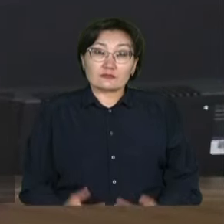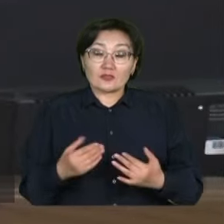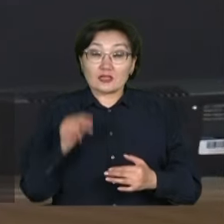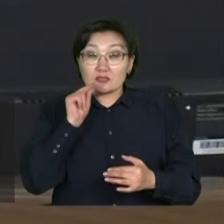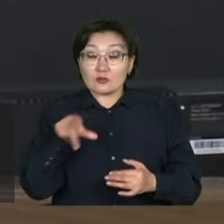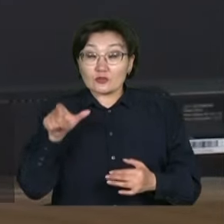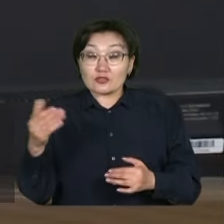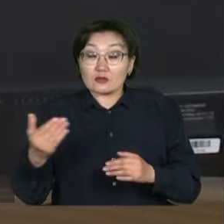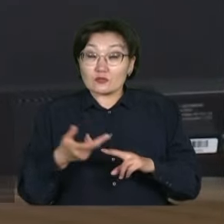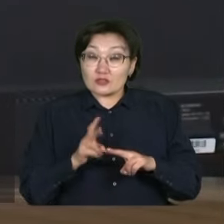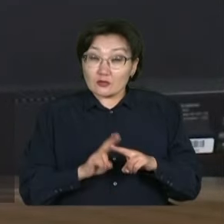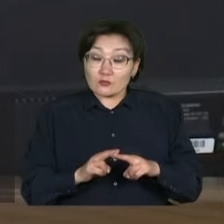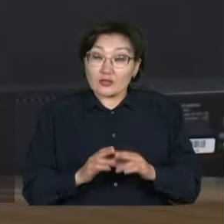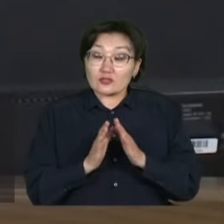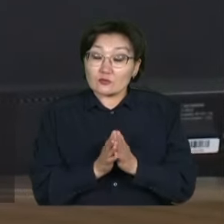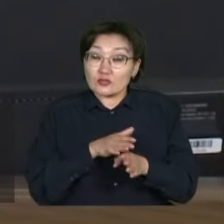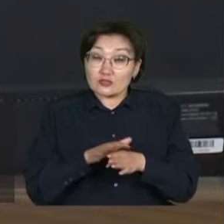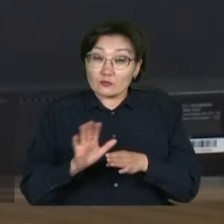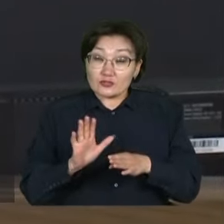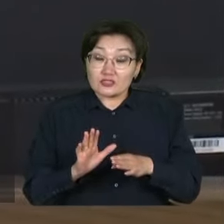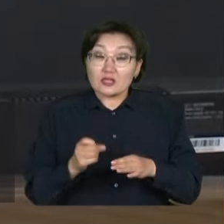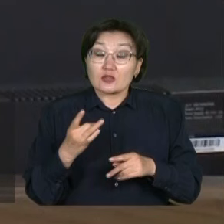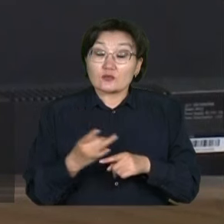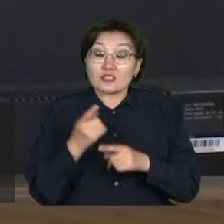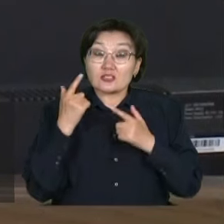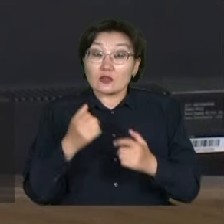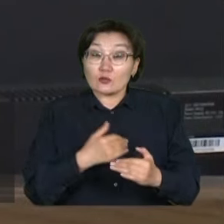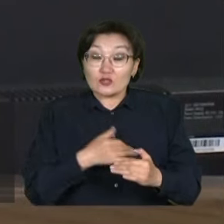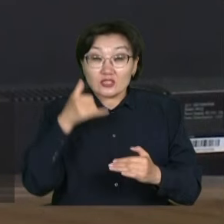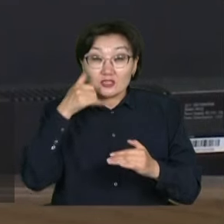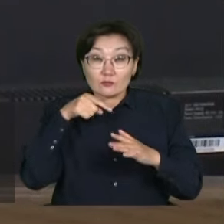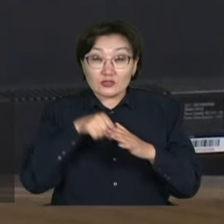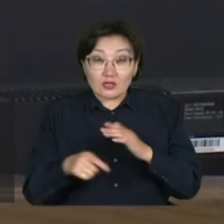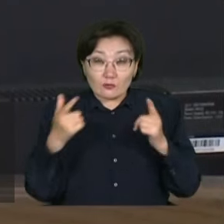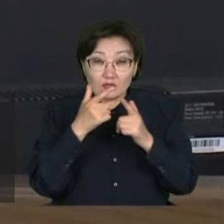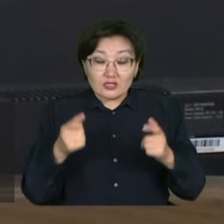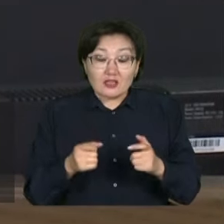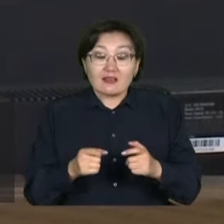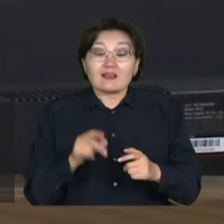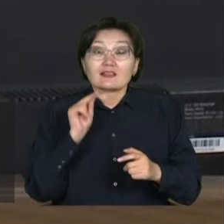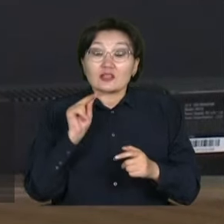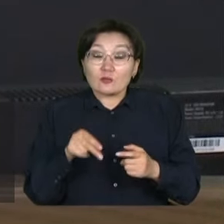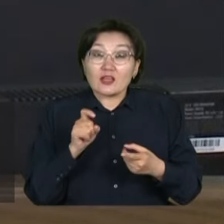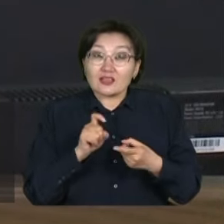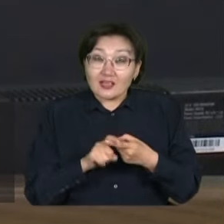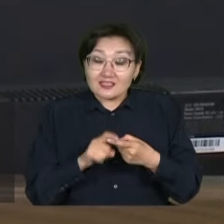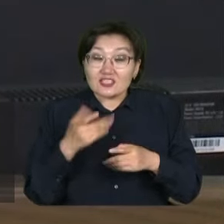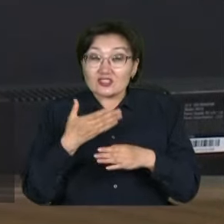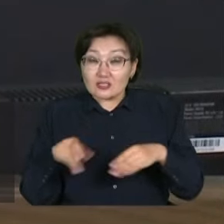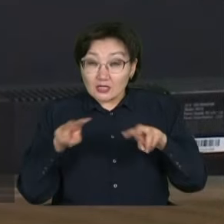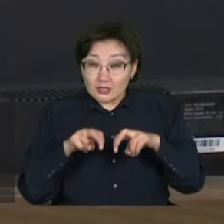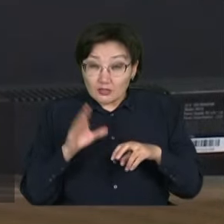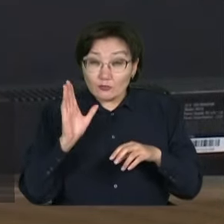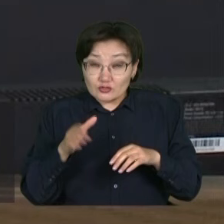Айыпталушы тараптың бұл өтініші қанағаттандырылмайды. Себебі тағы да еске саламын. Телефондағы деректердің тағылған айыпқа қатысты тұсы ғана зерттеліп